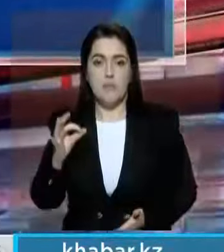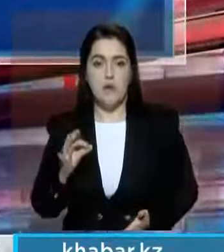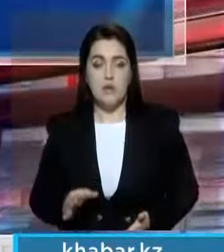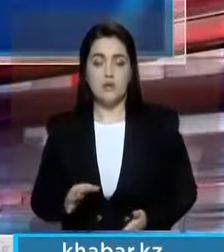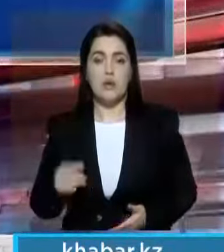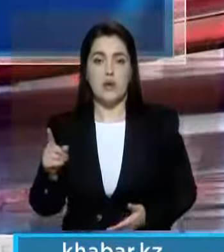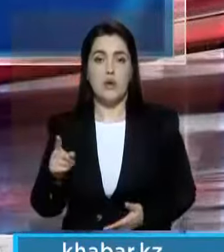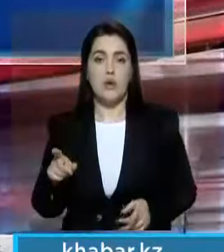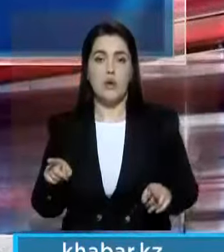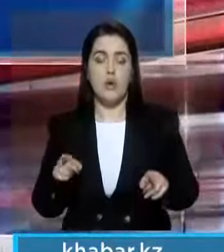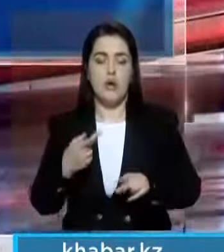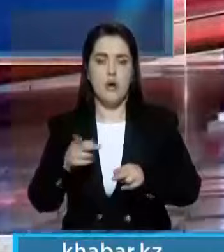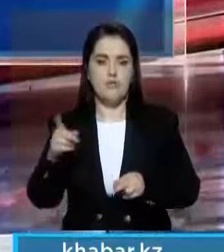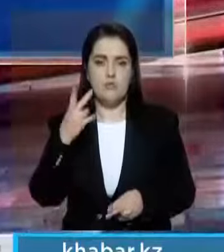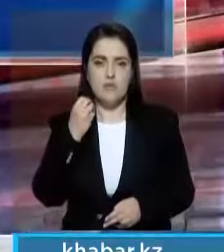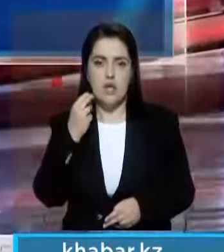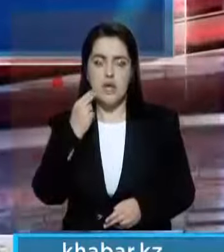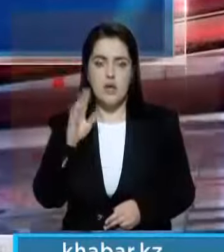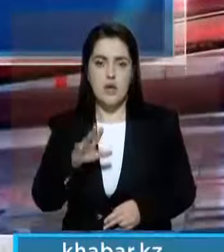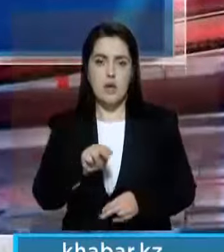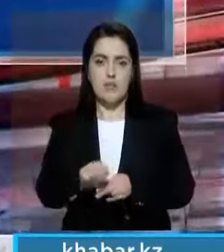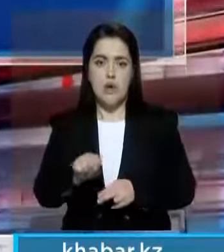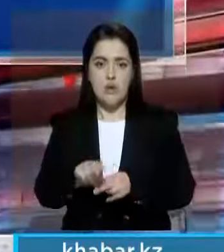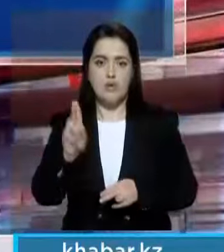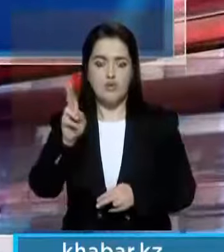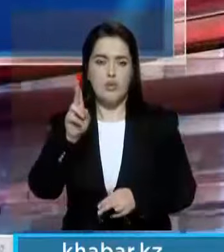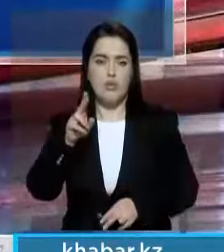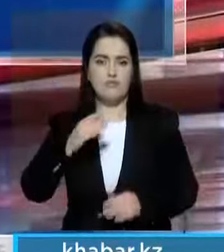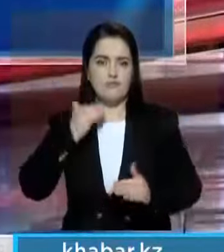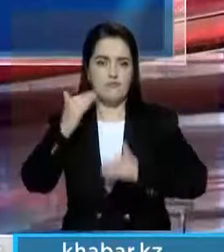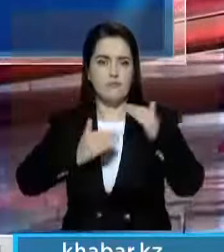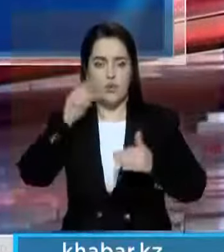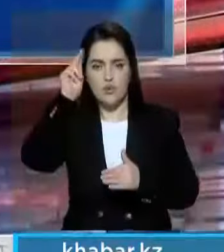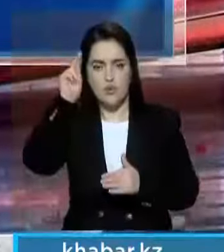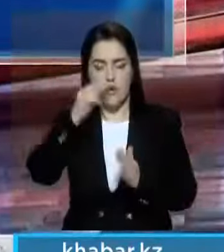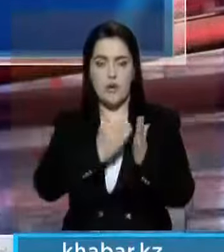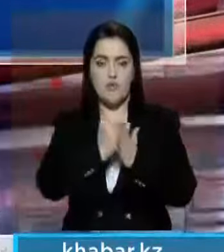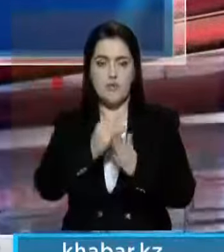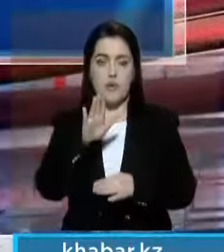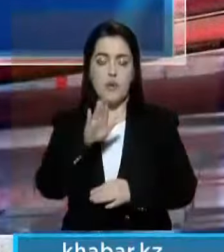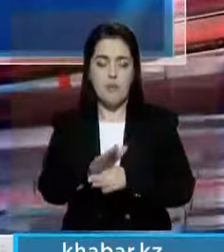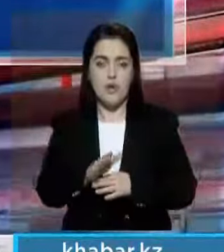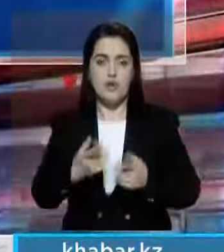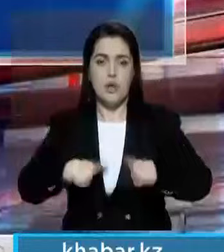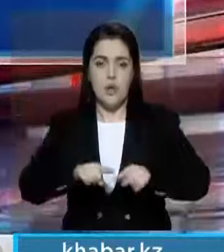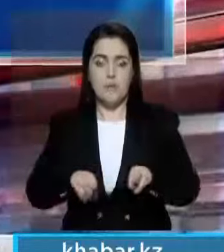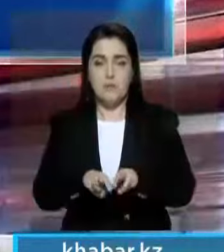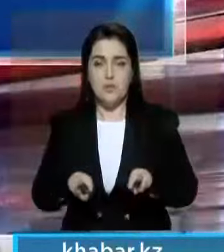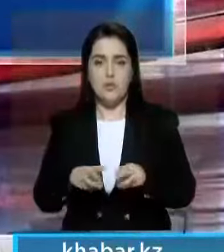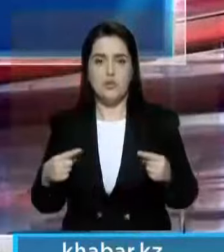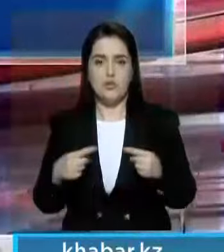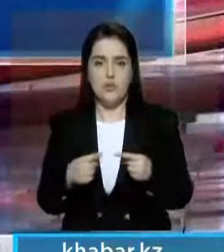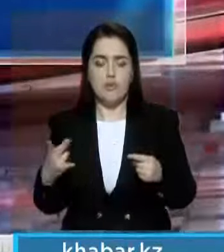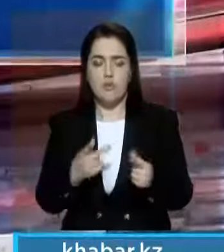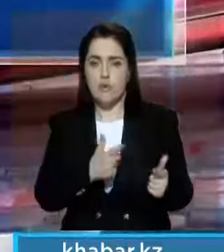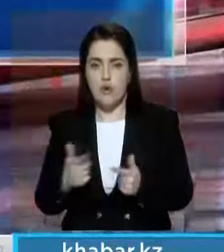тенденции не могут не сказаться на качестве подготовки не только магистрантов и докторантов но и бакалавров поручаю профильному министерству принять конкретные меры в целом